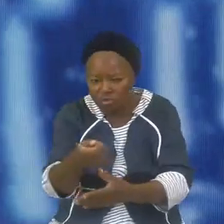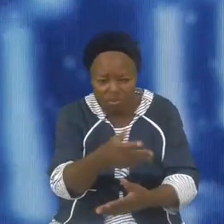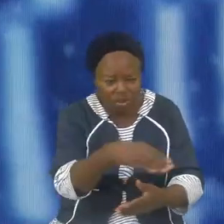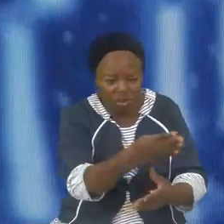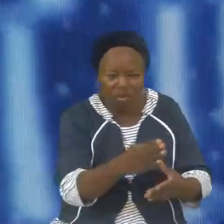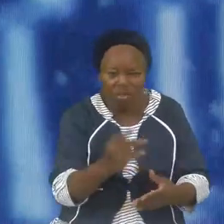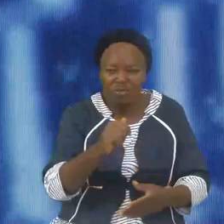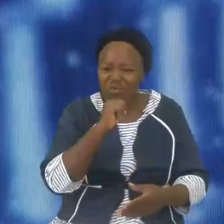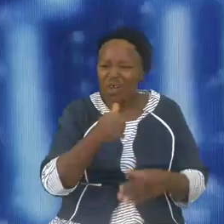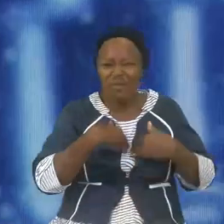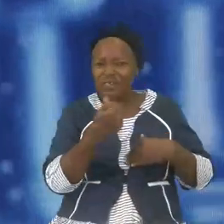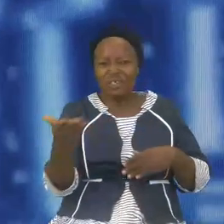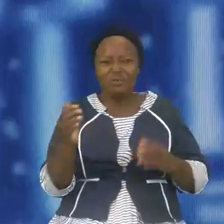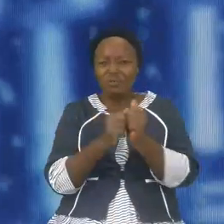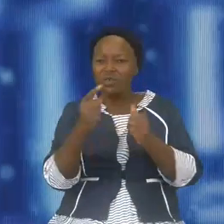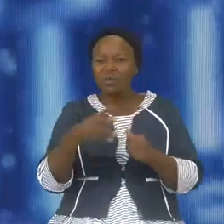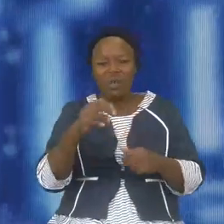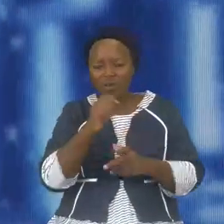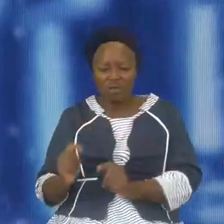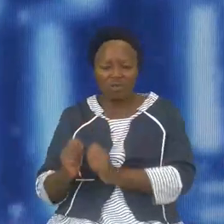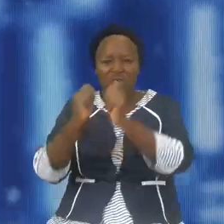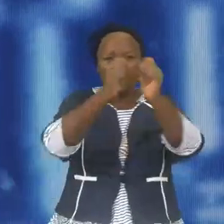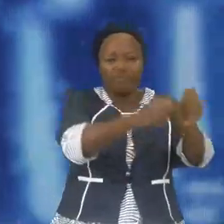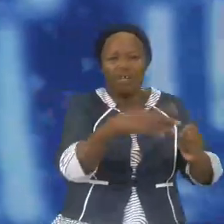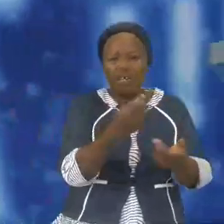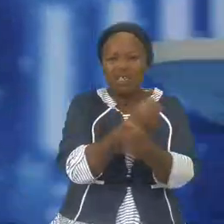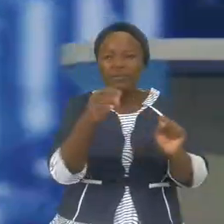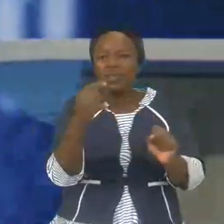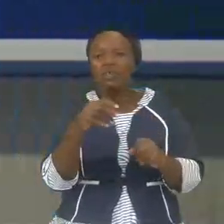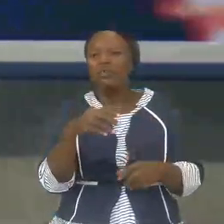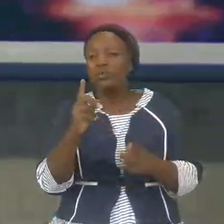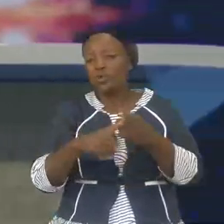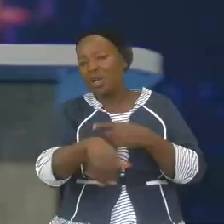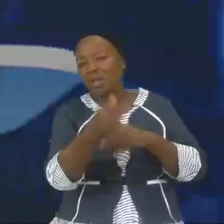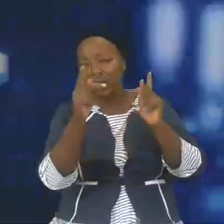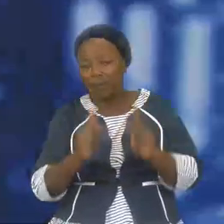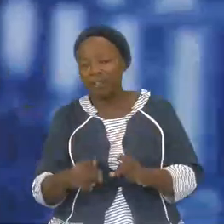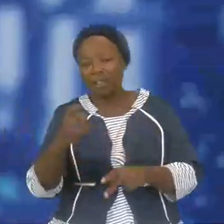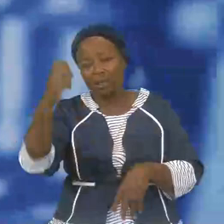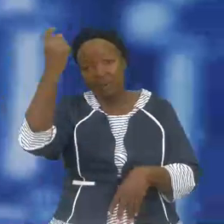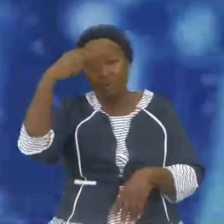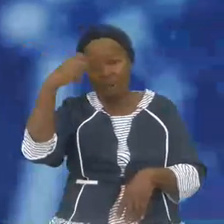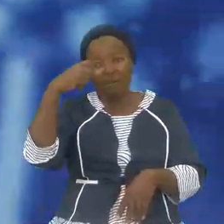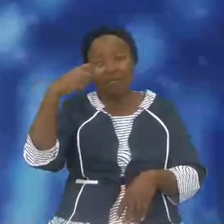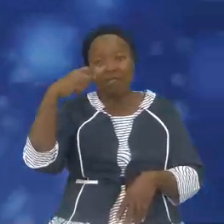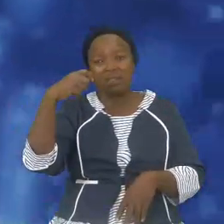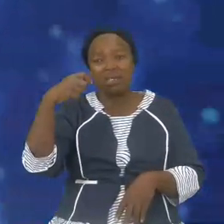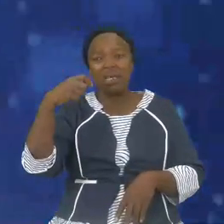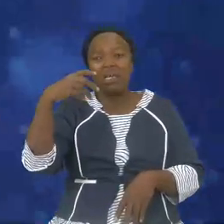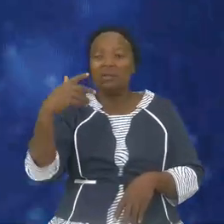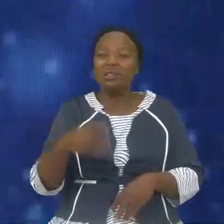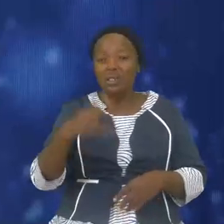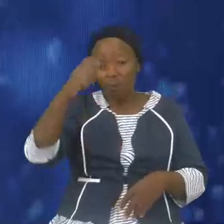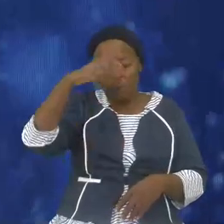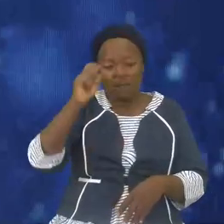de salut. Prends pas un peu de grâce. Tu n'auras rien. Le salut n'est pas transférable à une autre